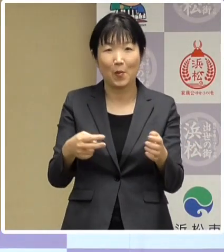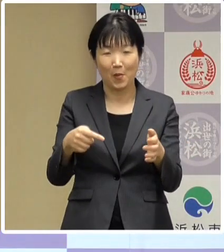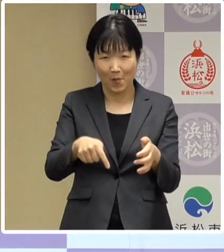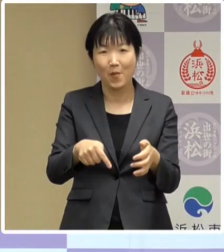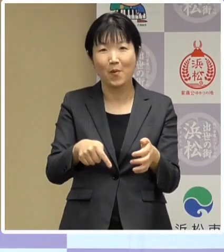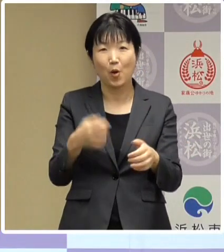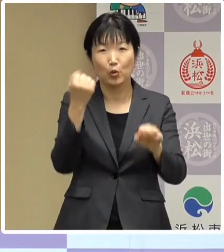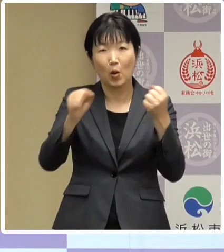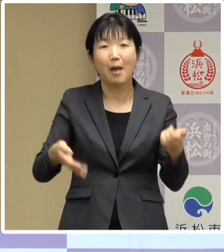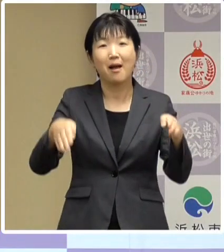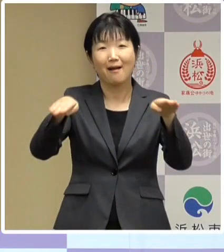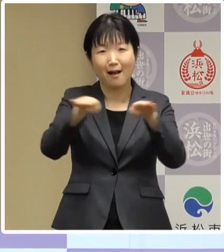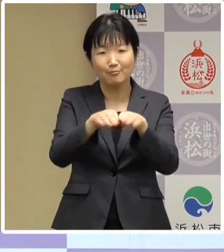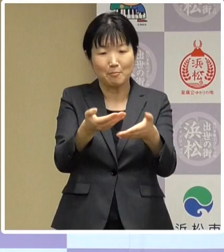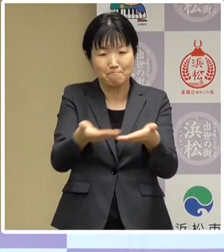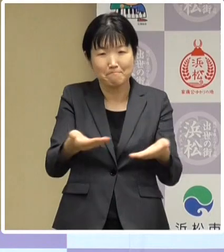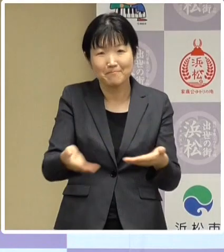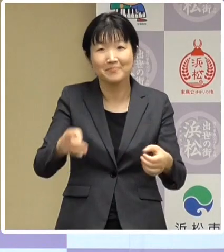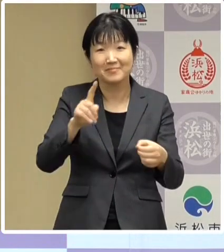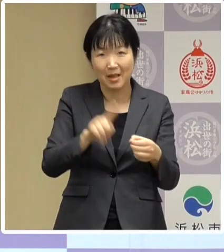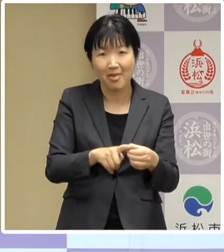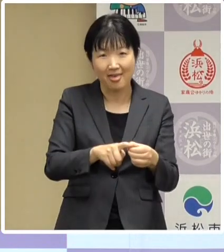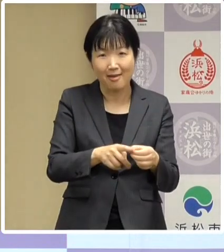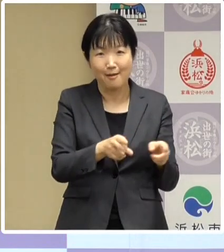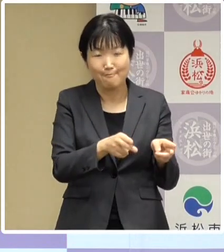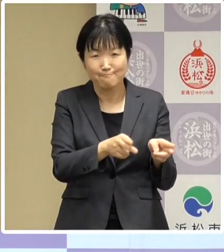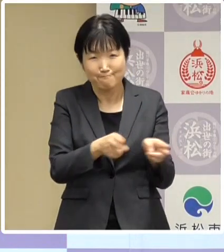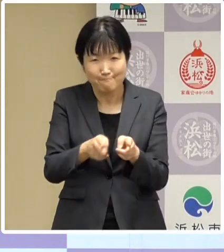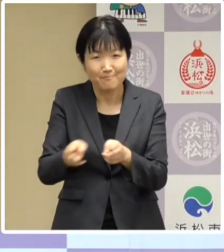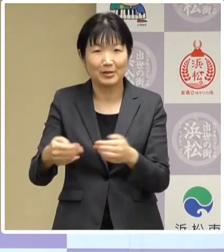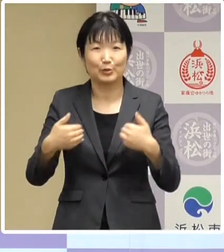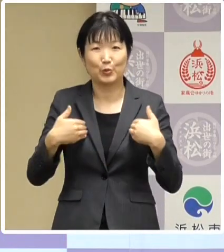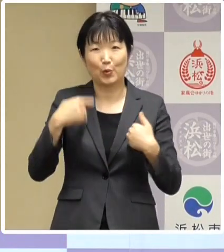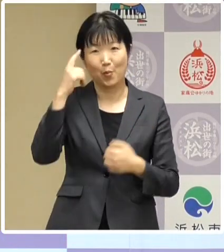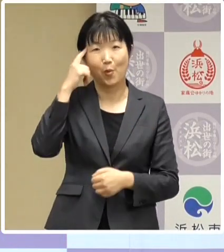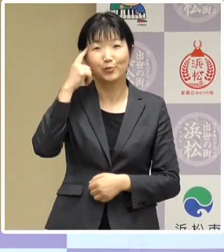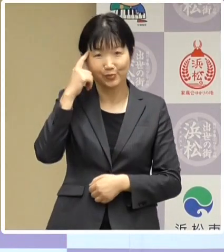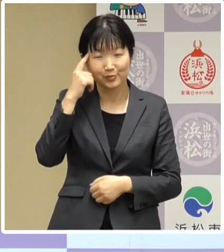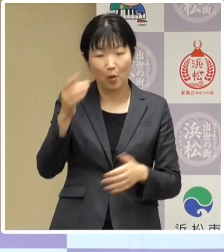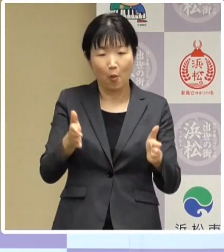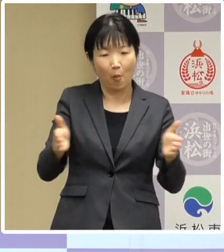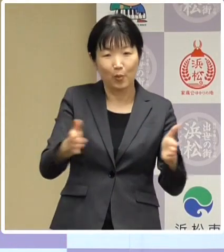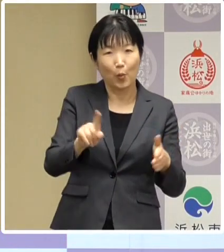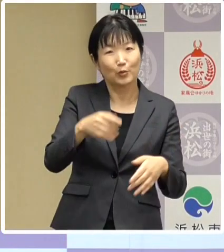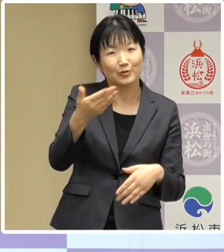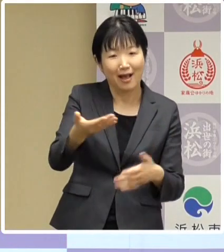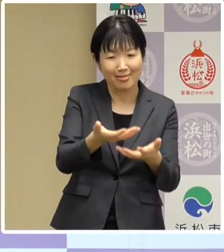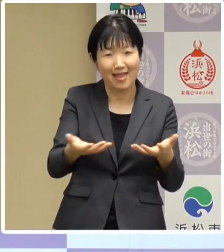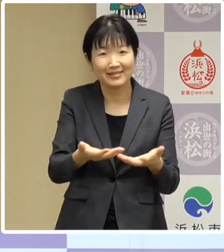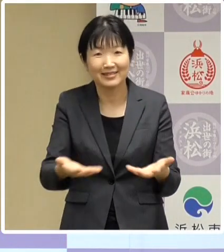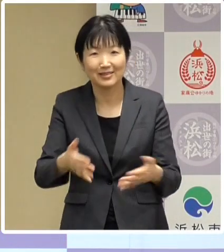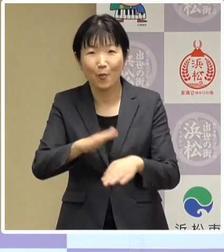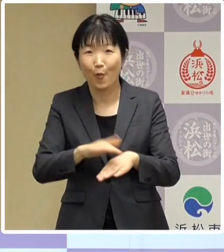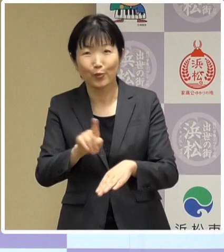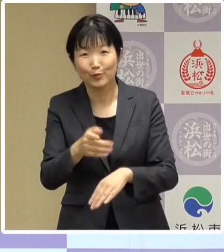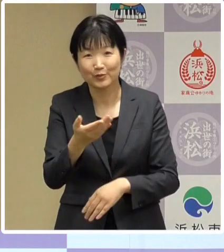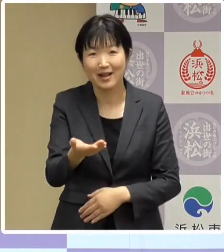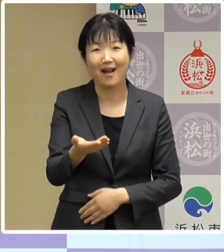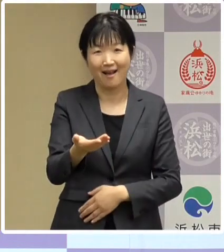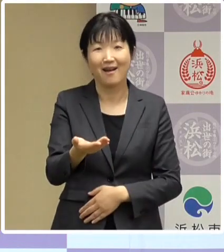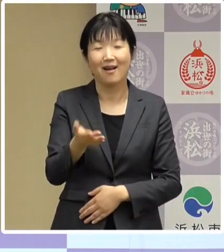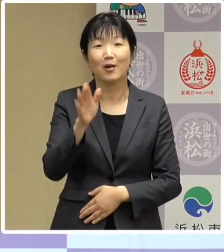要になると思いますし、その辺はですね、規模感含めて、今後展示の仕方含めて